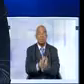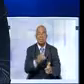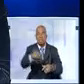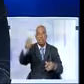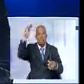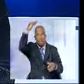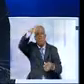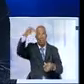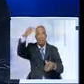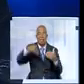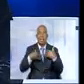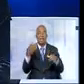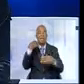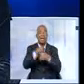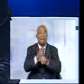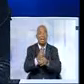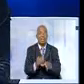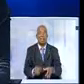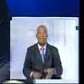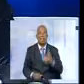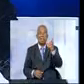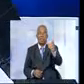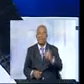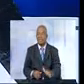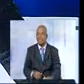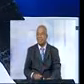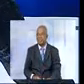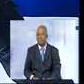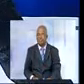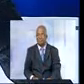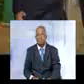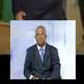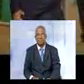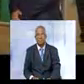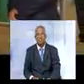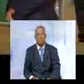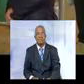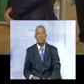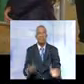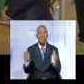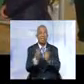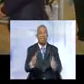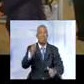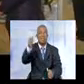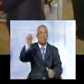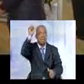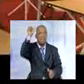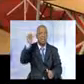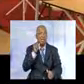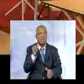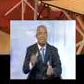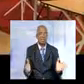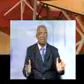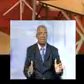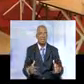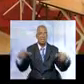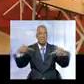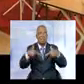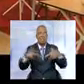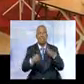le Maroc et la Côte d'Ivoire. Serge Gongomé, Adama Kone. Selon son Excellence Moustapha Djebari, les